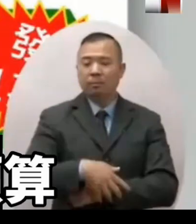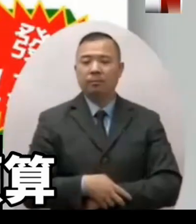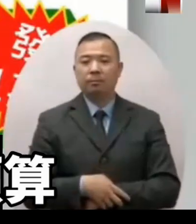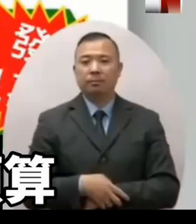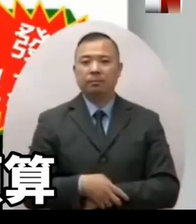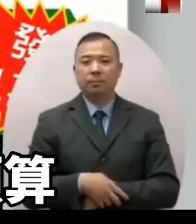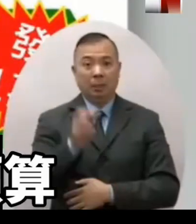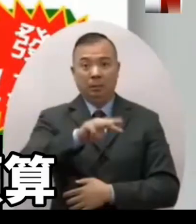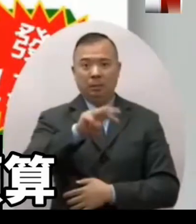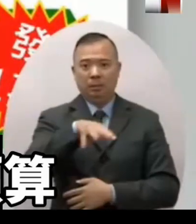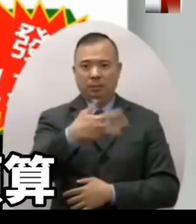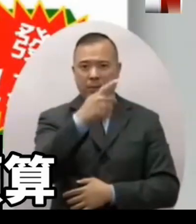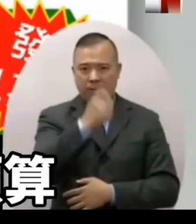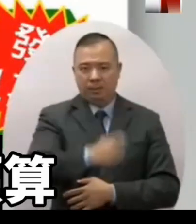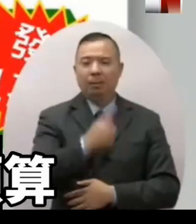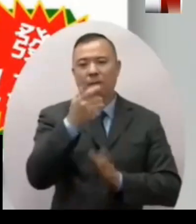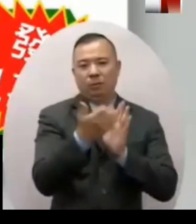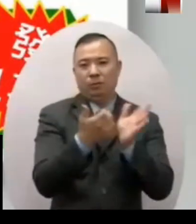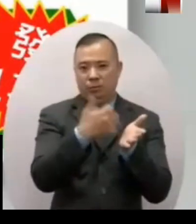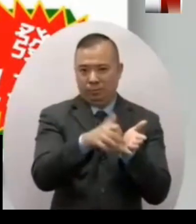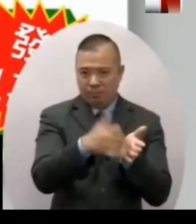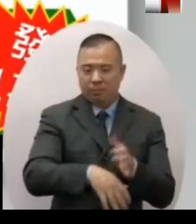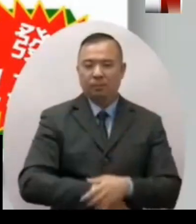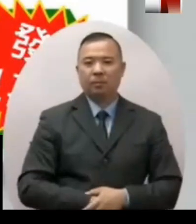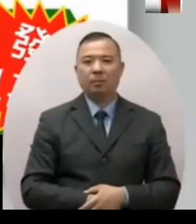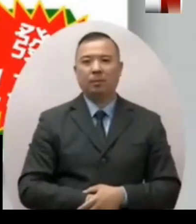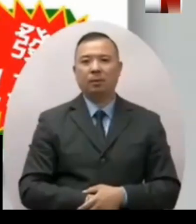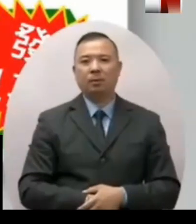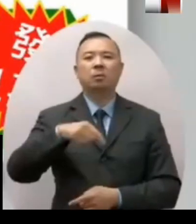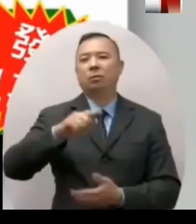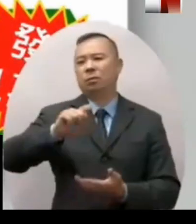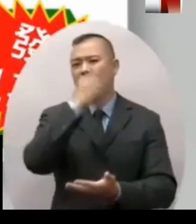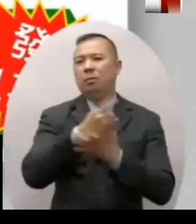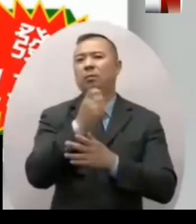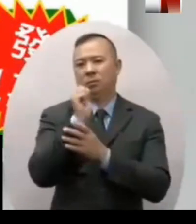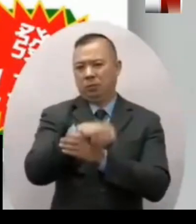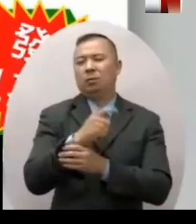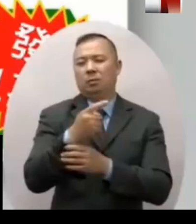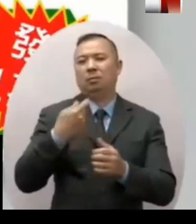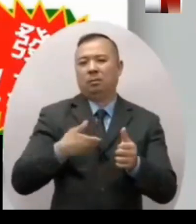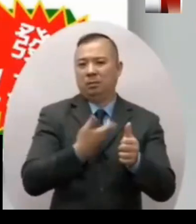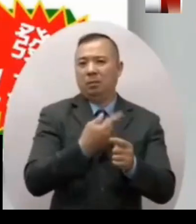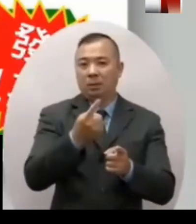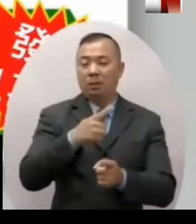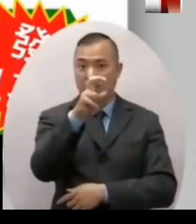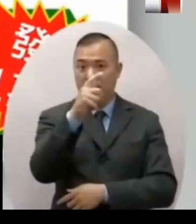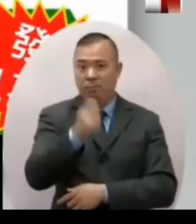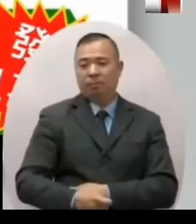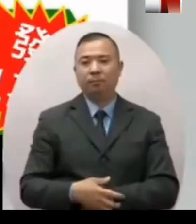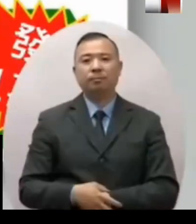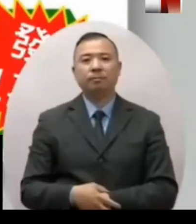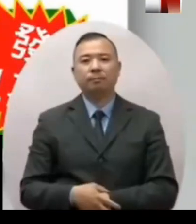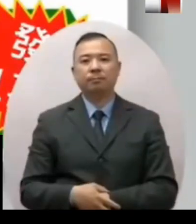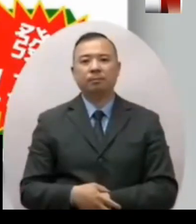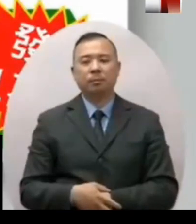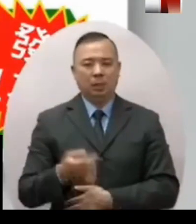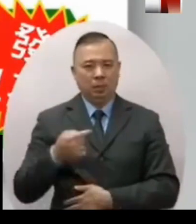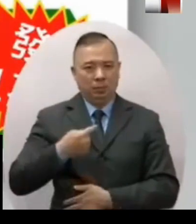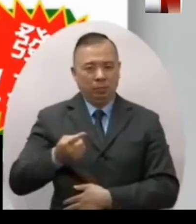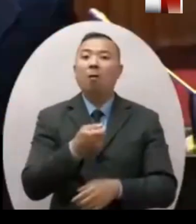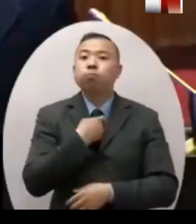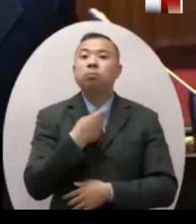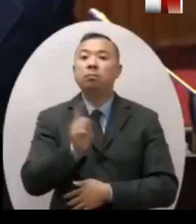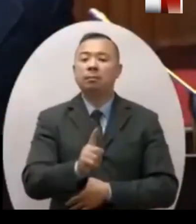的3800亿特别预算，通通给你好了。假如620亿，所以我公开两个呼吁：第一